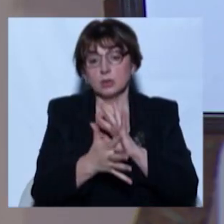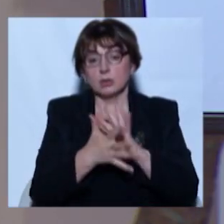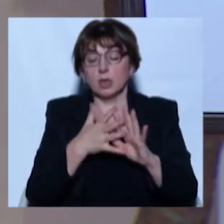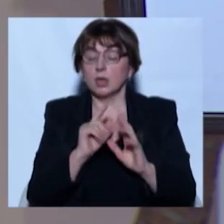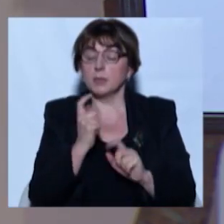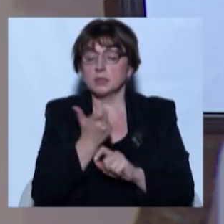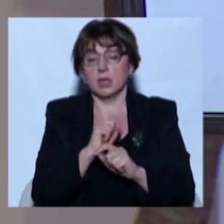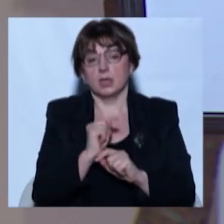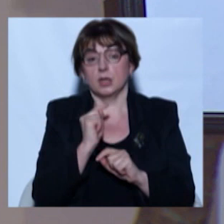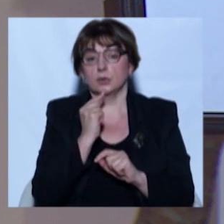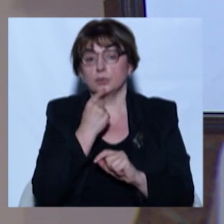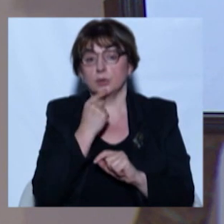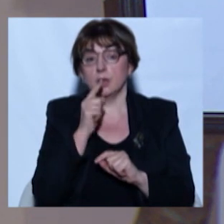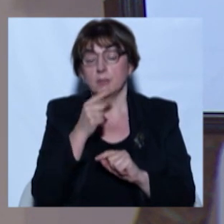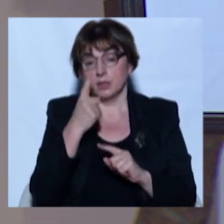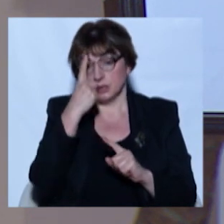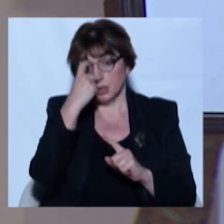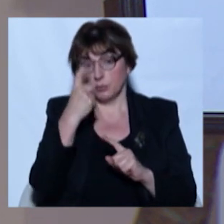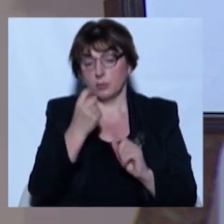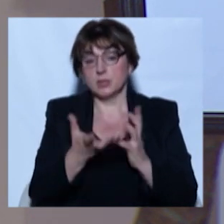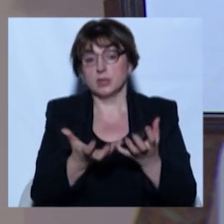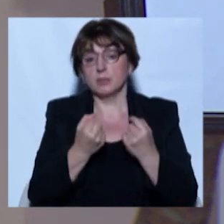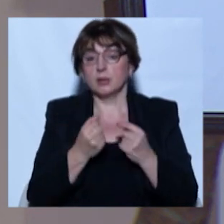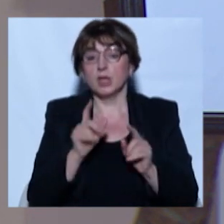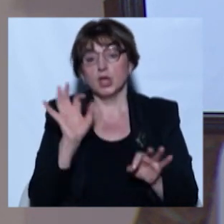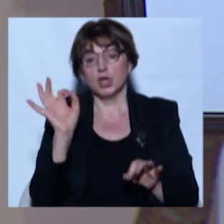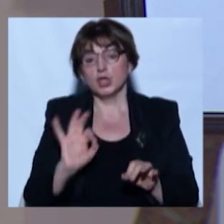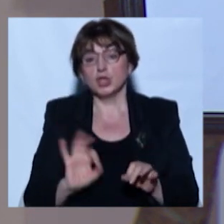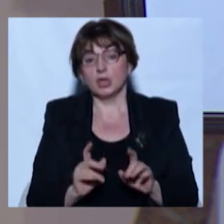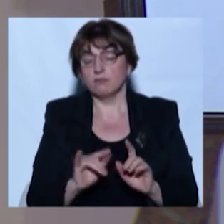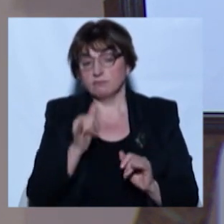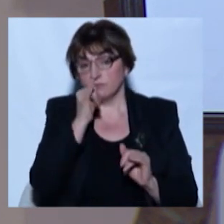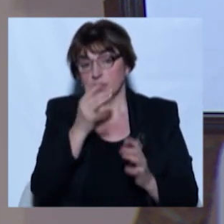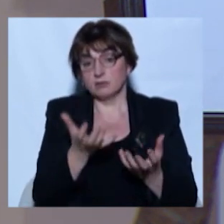ძალიან რთულია და მათი პროგნოზირება იშვიათად ხდება ხოლმე.